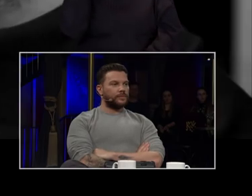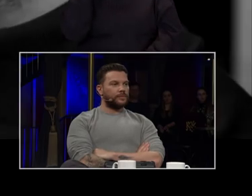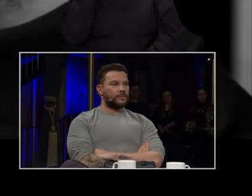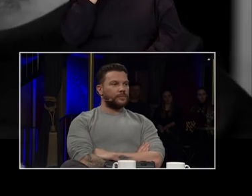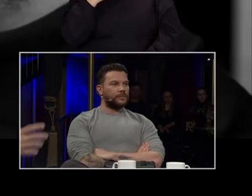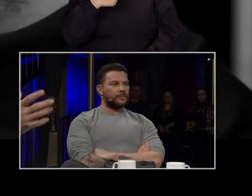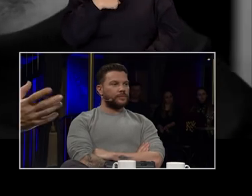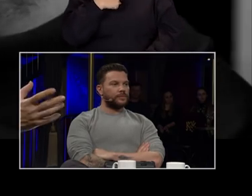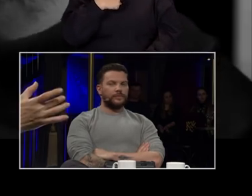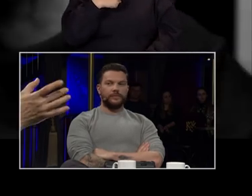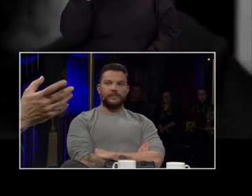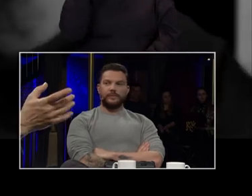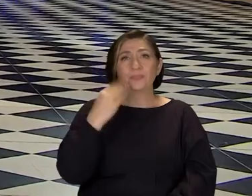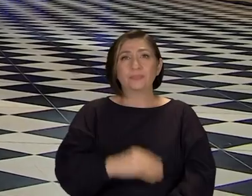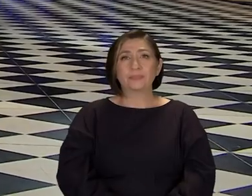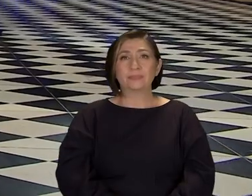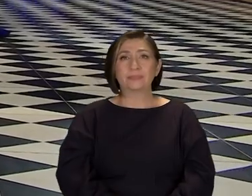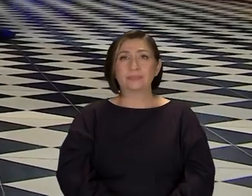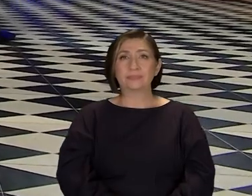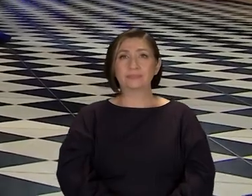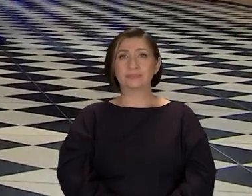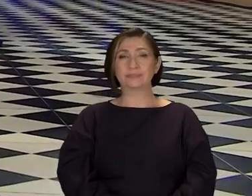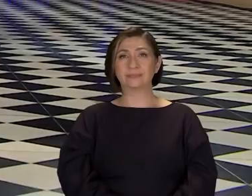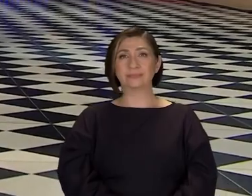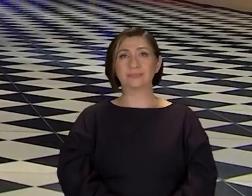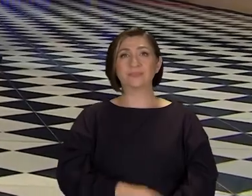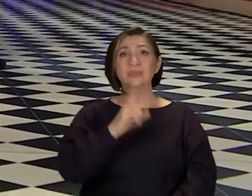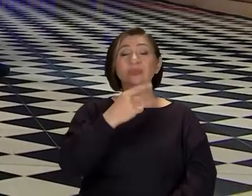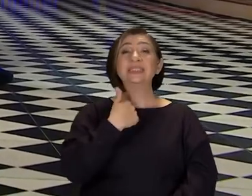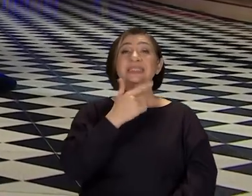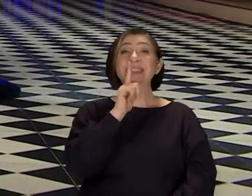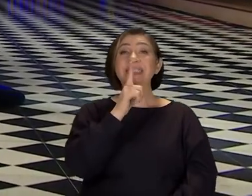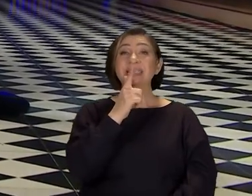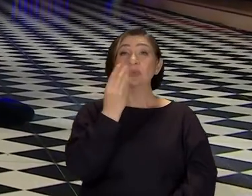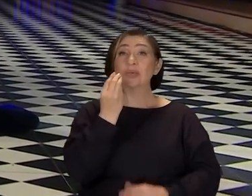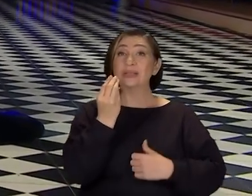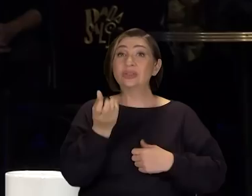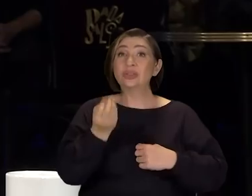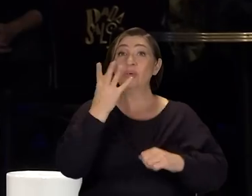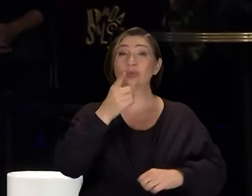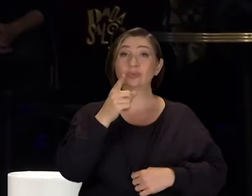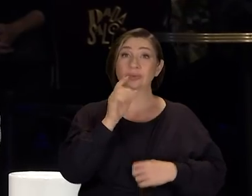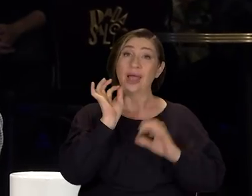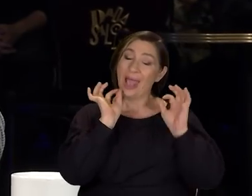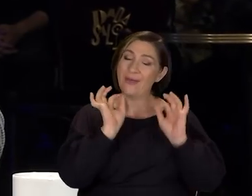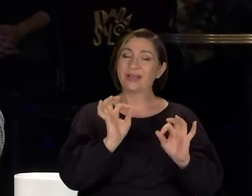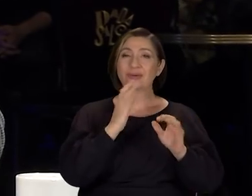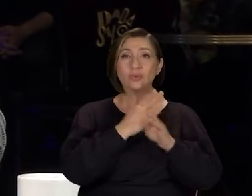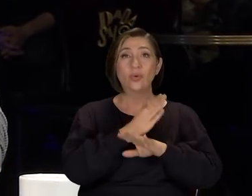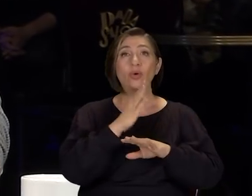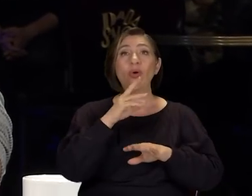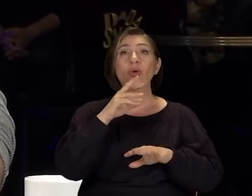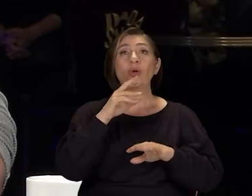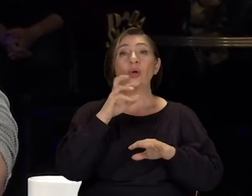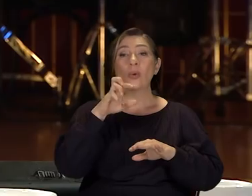anladın anladın. Ya bak sen bunların seslerinin güzelliğini çıkarıyorsun ha. Aynen abi. Aa, yani biz öyle